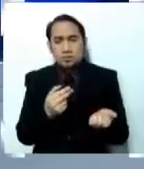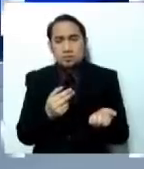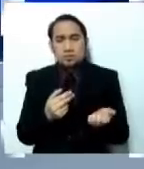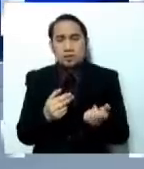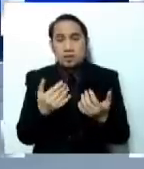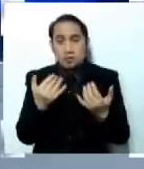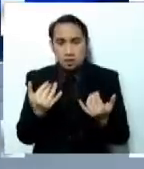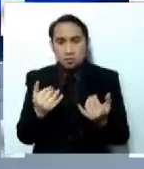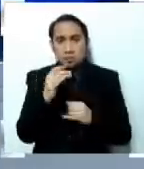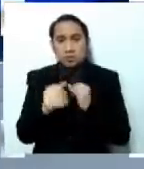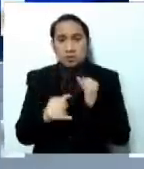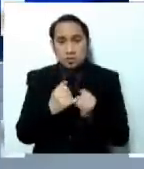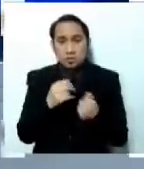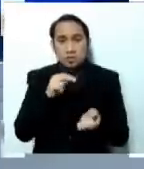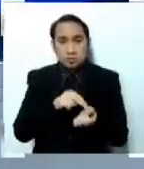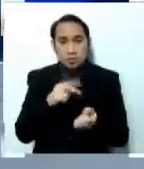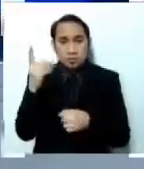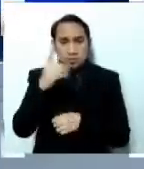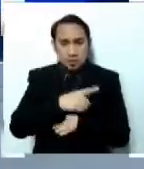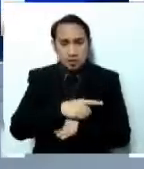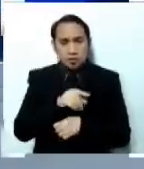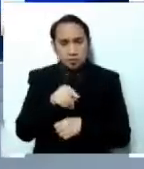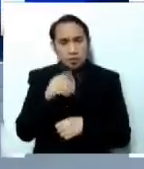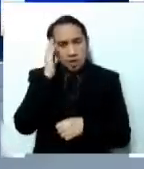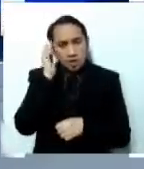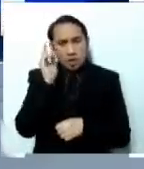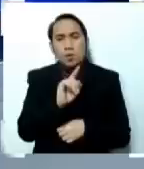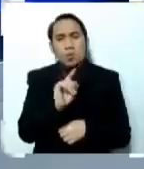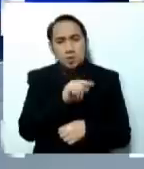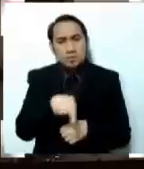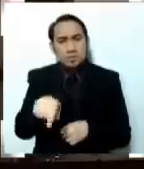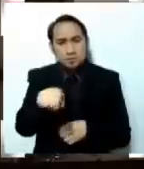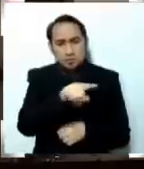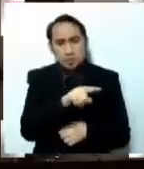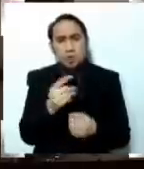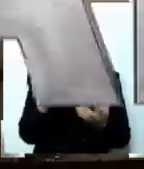natin ang kanilang mga panawagan sa pagsaksi ni Salima Refran.